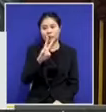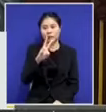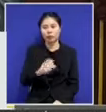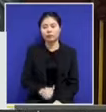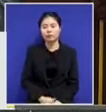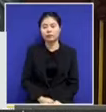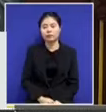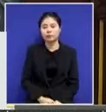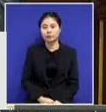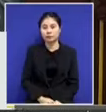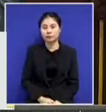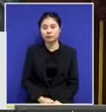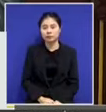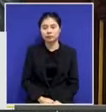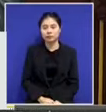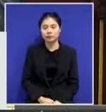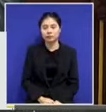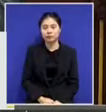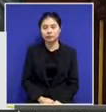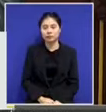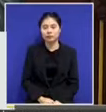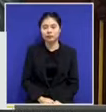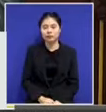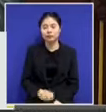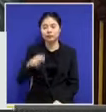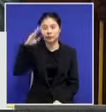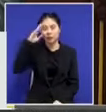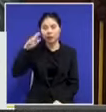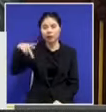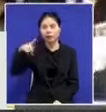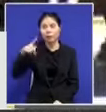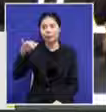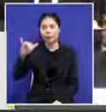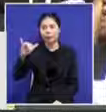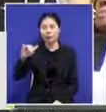เอกนาวินดำริการ พลเอกประยุทธ์จันทร์โอชาครับ